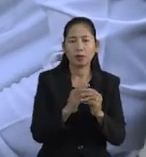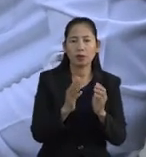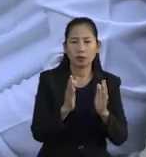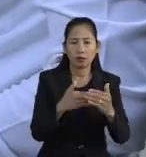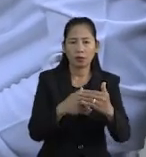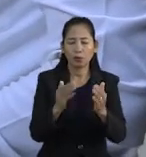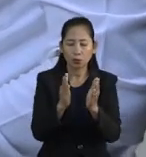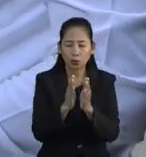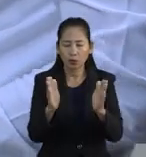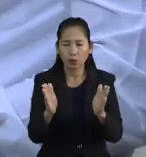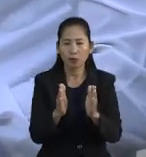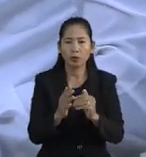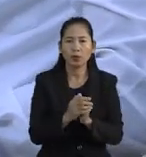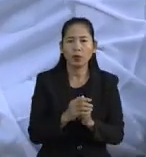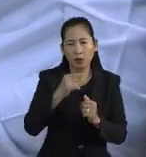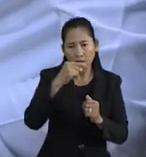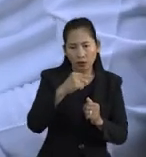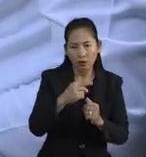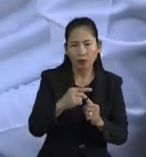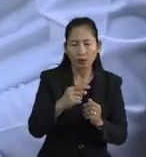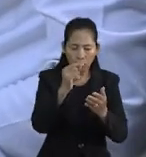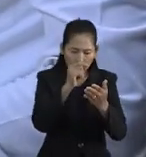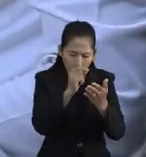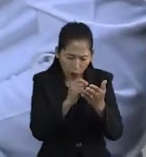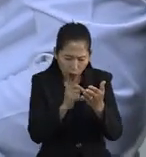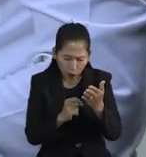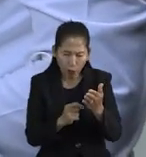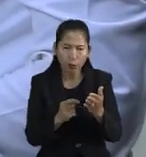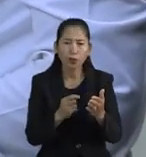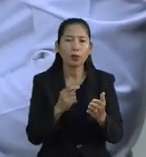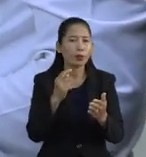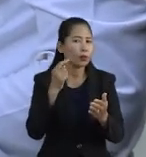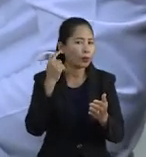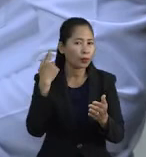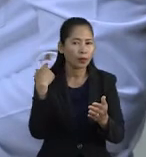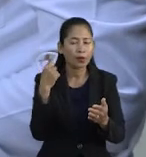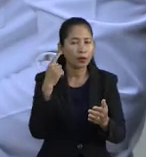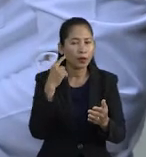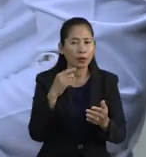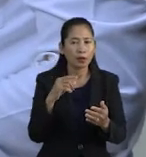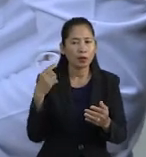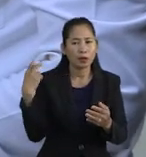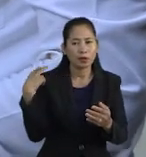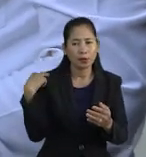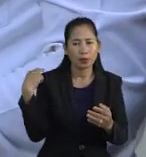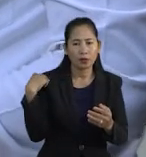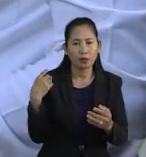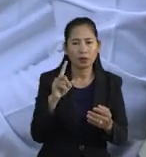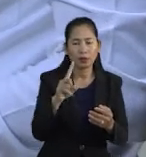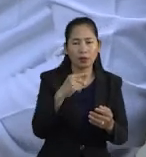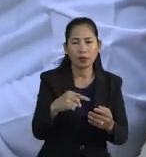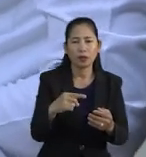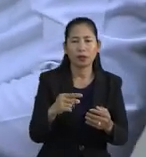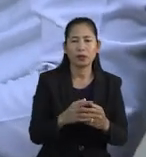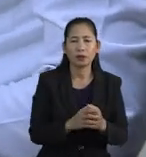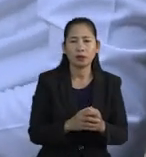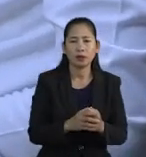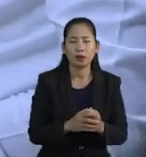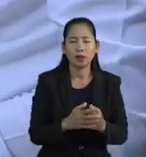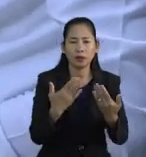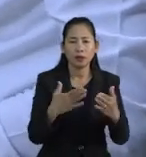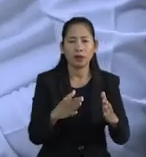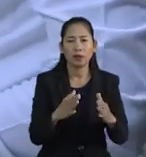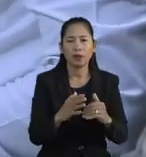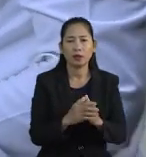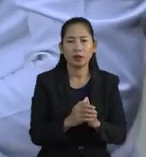cục thông này ấy cứ đông po ăn ấy miến cục tôi po lương này ấy chung tôi những ấy chung luôn một po được không nè hai